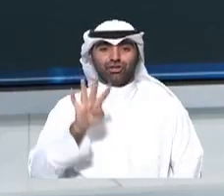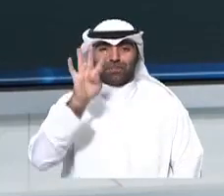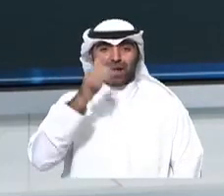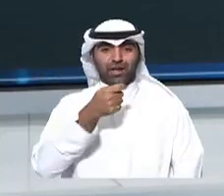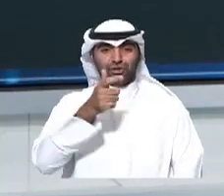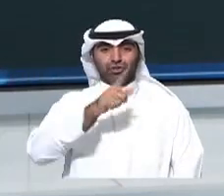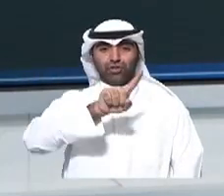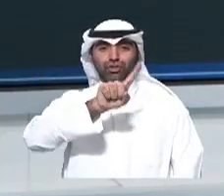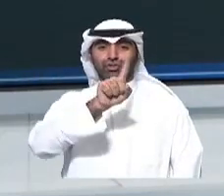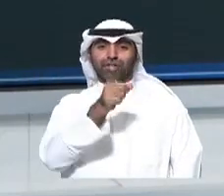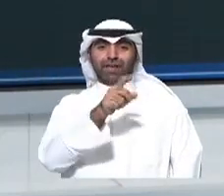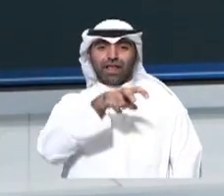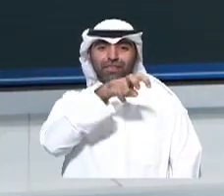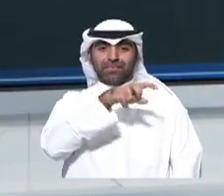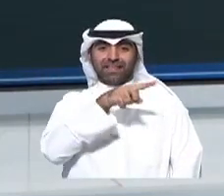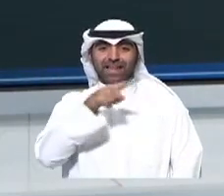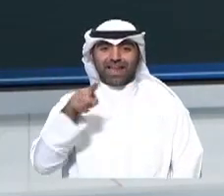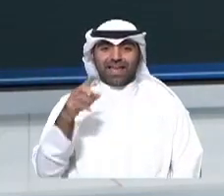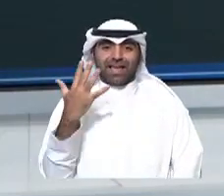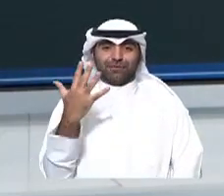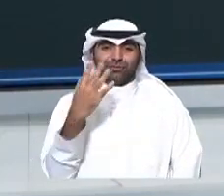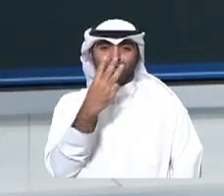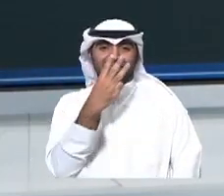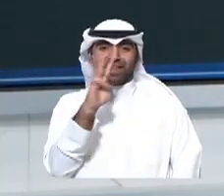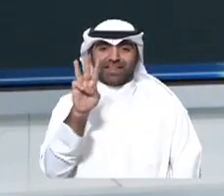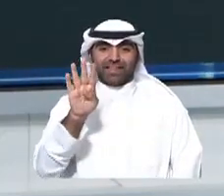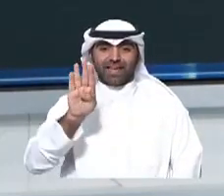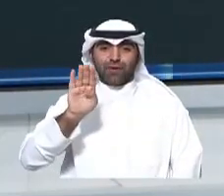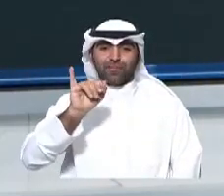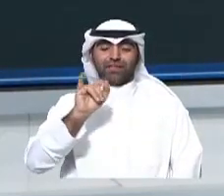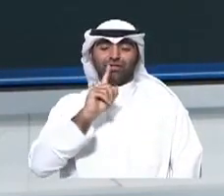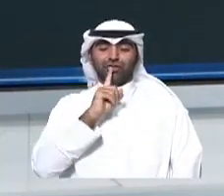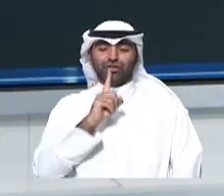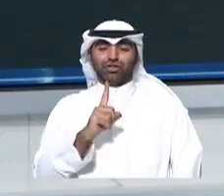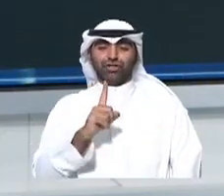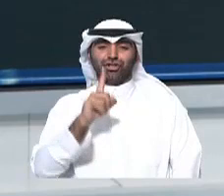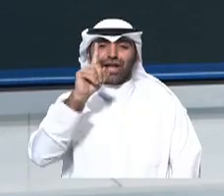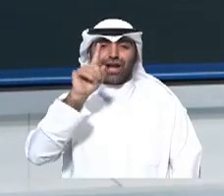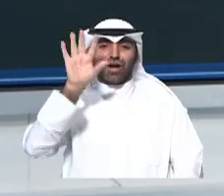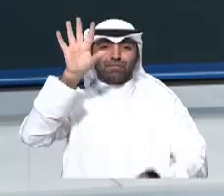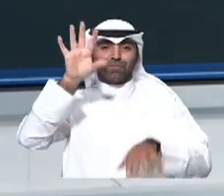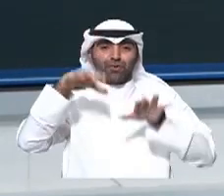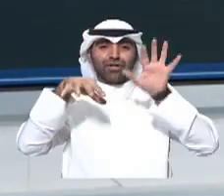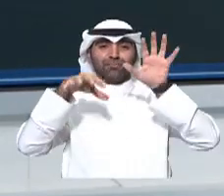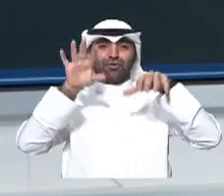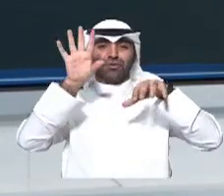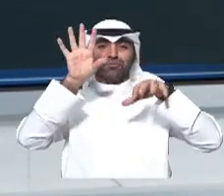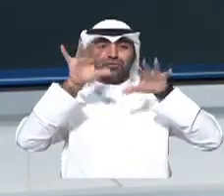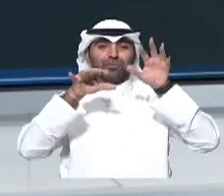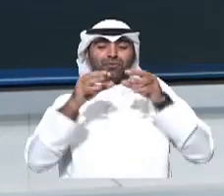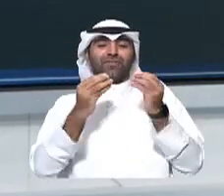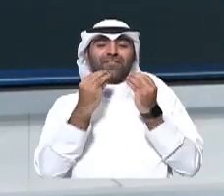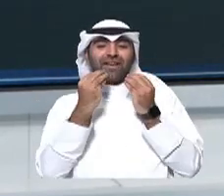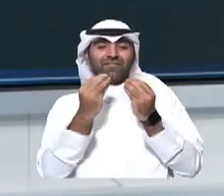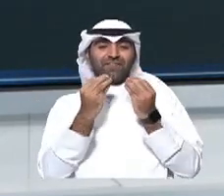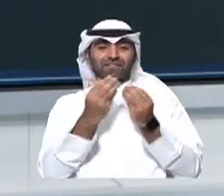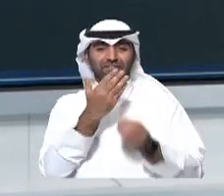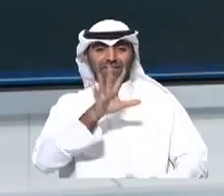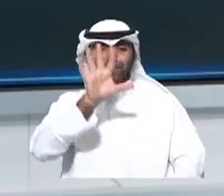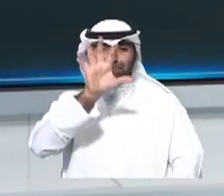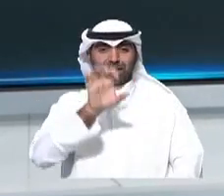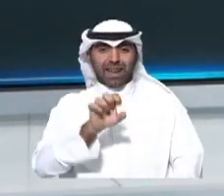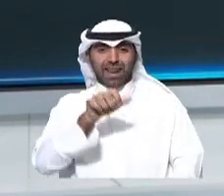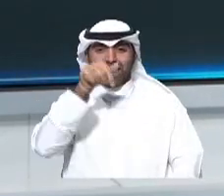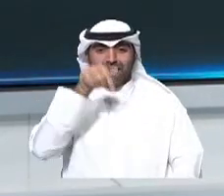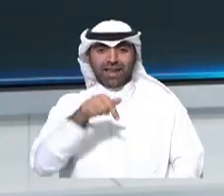مع فرص لأمطار خفيفة ومتفرقة. أما الأجواء الحالية في مدينة الكويت، حاليا أجواء غائمة جزئيا، رياح شرقية